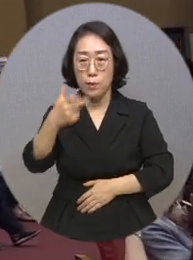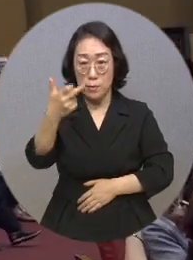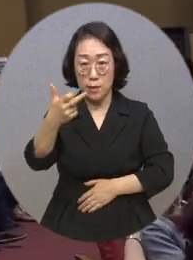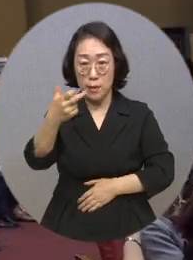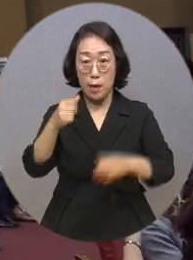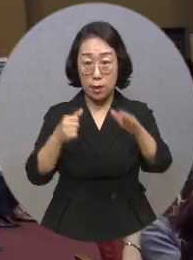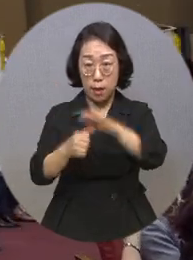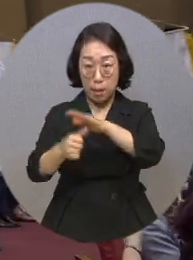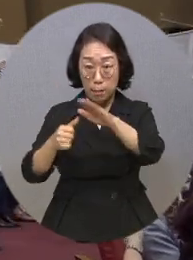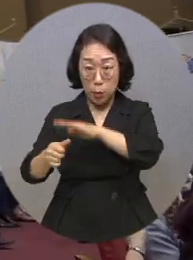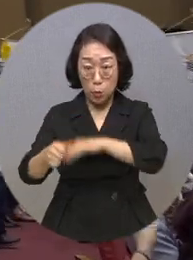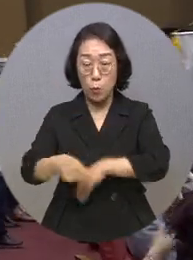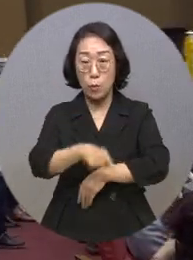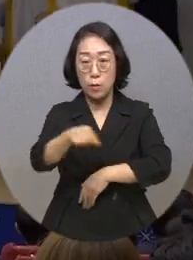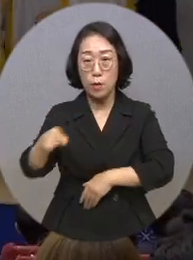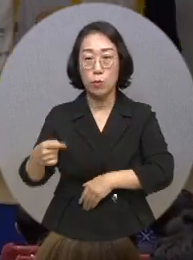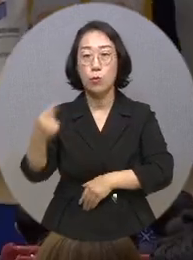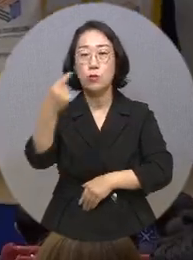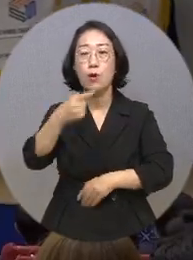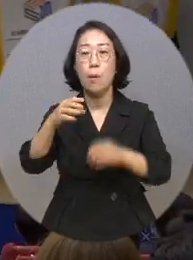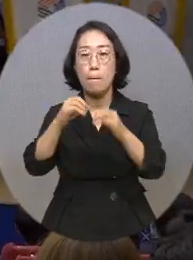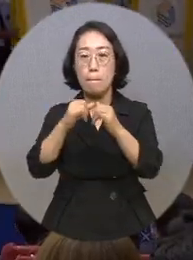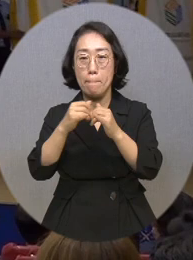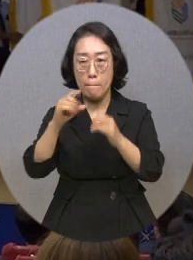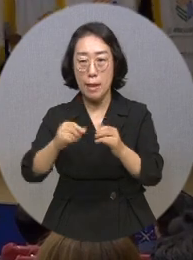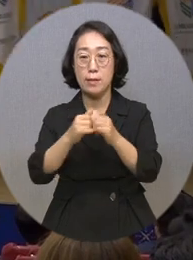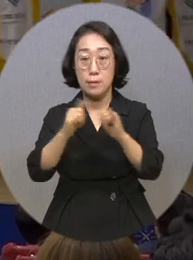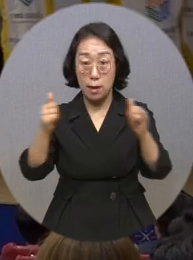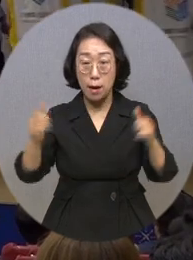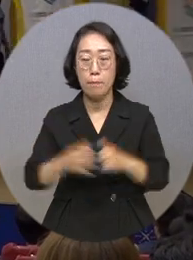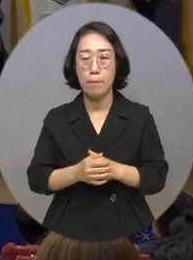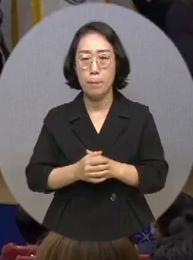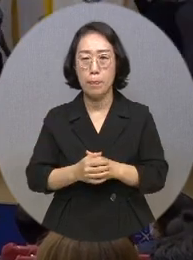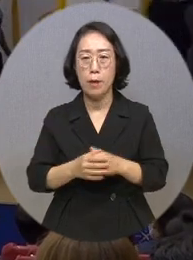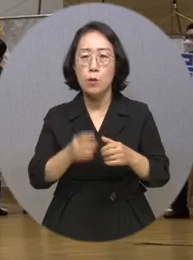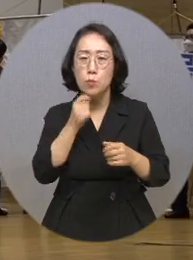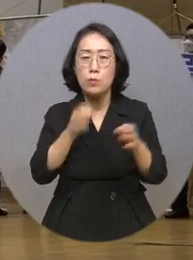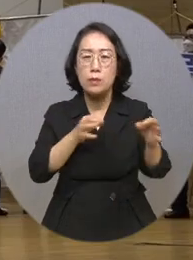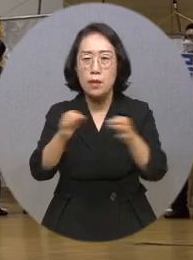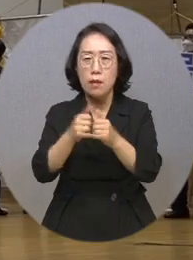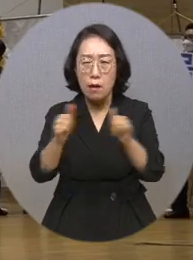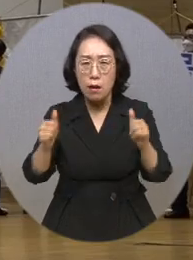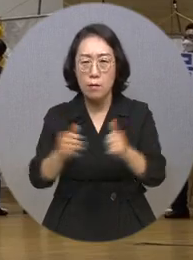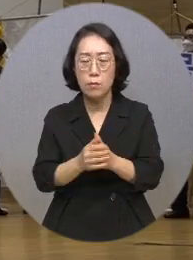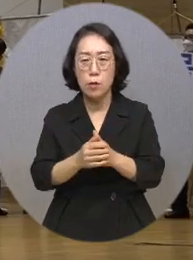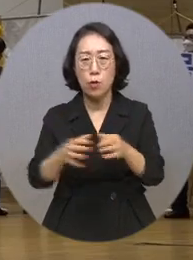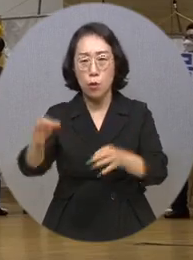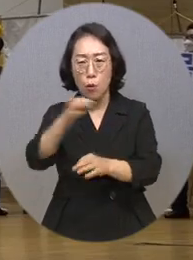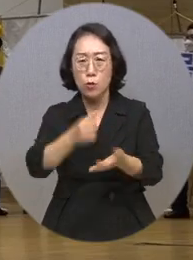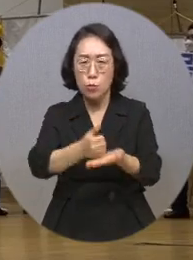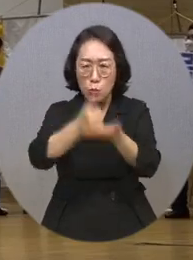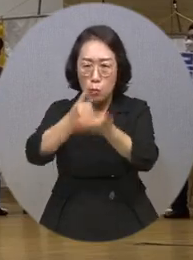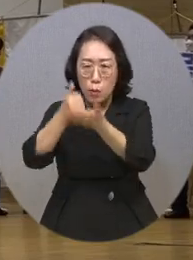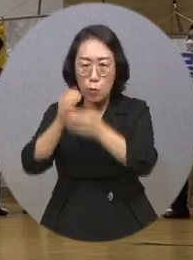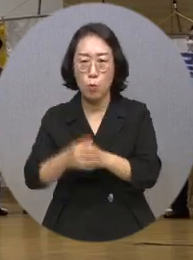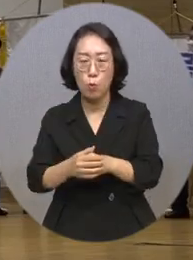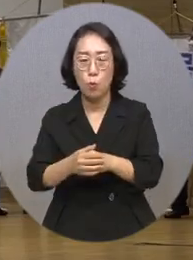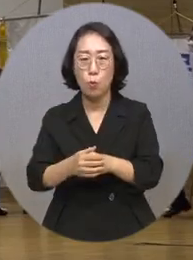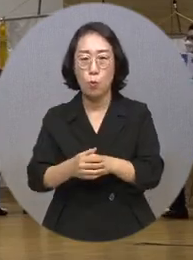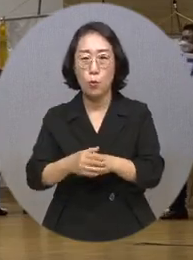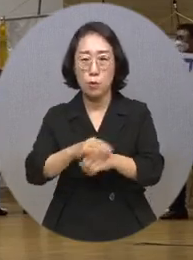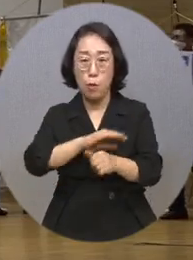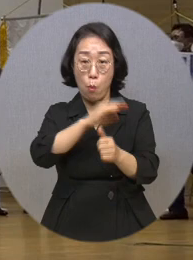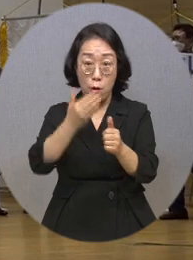함께 1,000만 자영업자와 소상공인들이 경제 주체로 인정받고 권익 보호를 위해 자영업 소상공인 발전